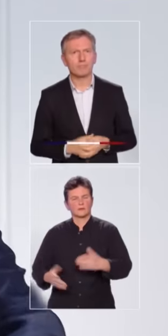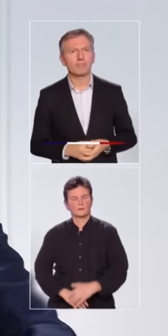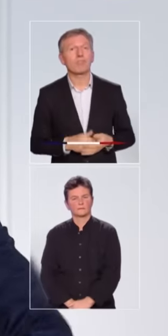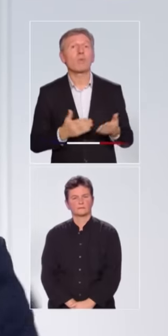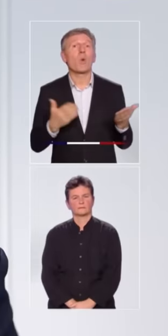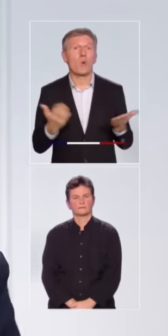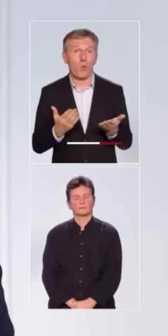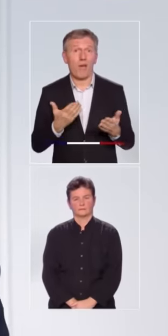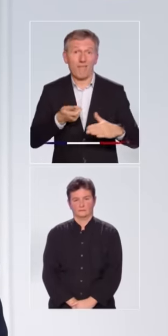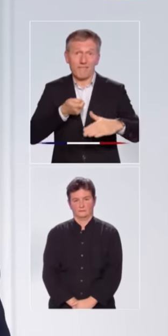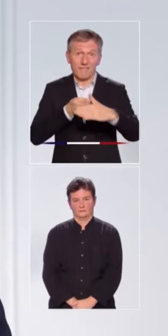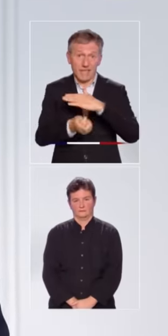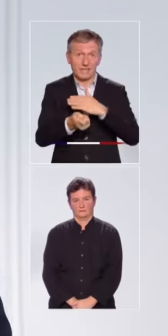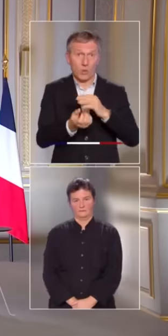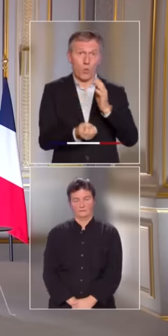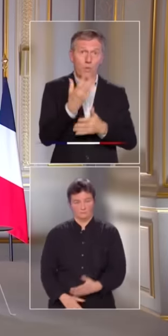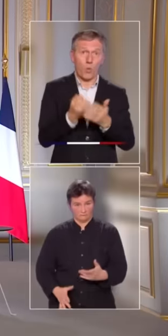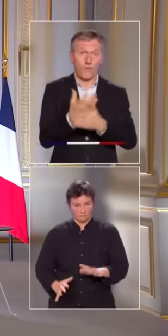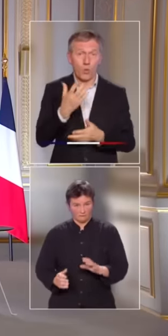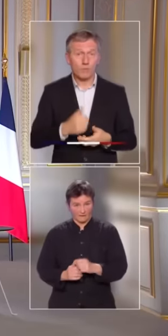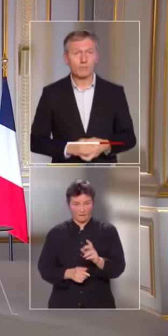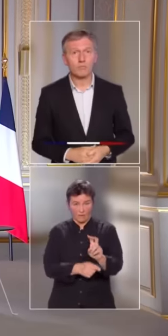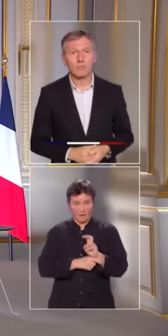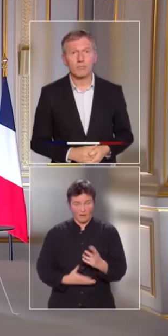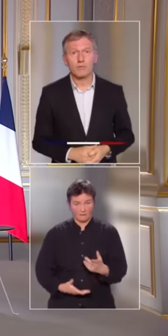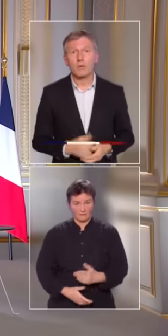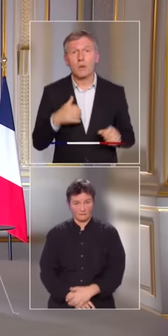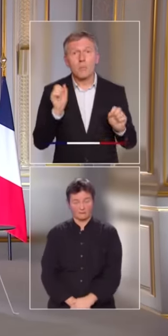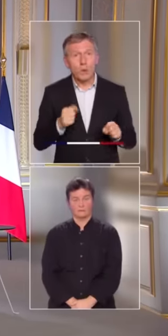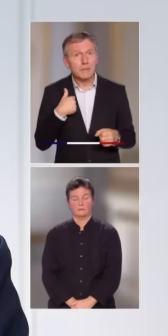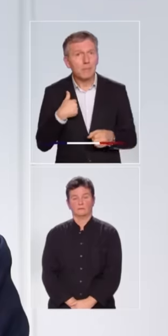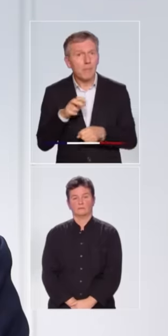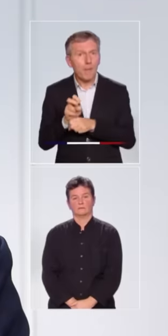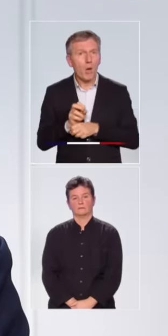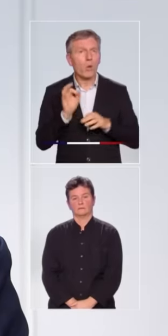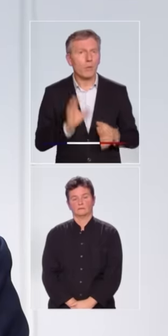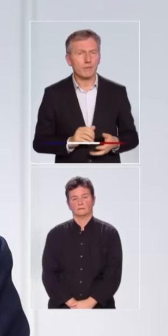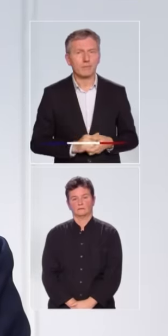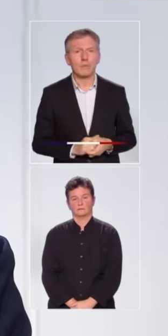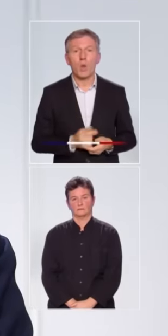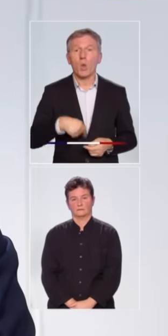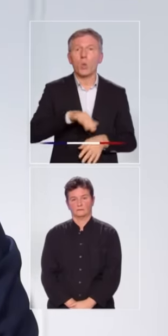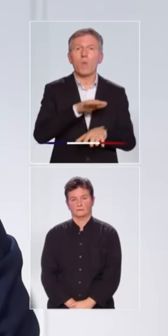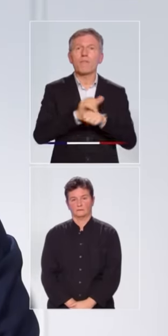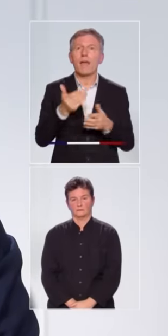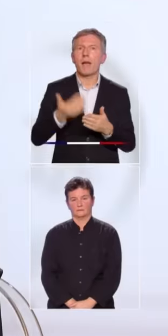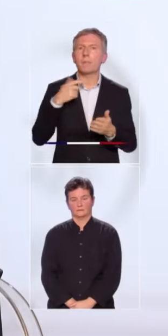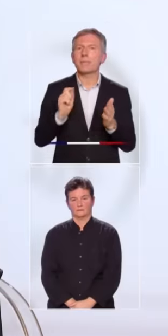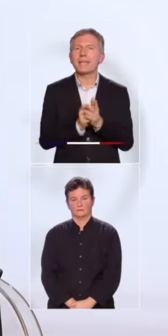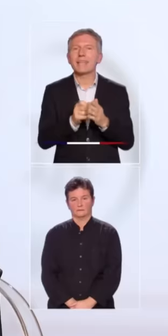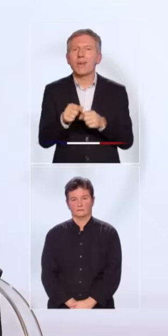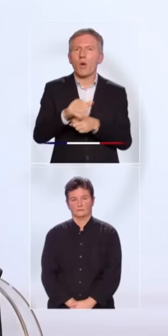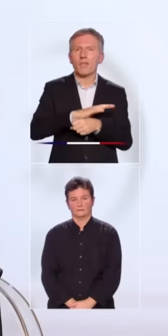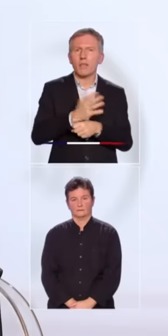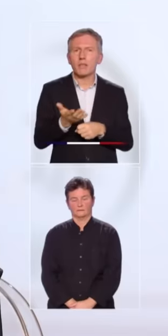C'est-à-dire décider de financer de nouvelles initiatives. Avec des emprunts? Et pour moi, je ne l'exclus pas. Et je pense que ce que nous avons su faire pendant la période du Covid,